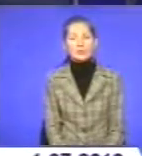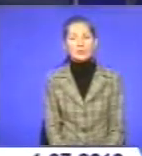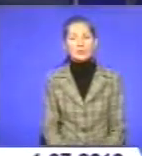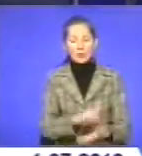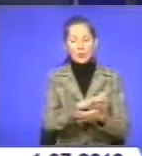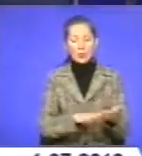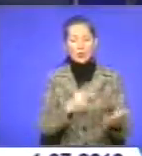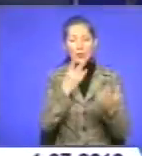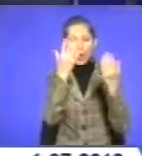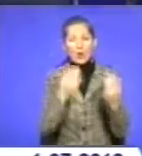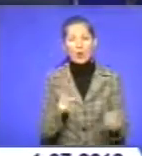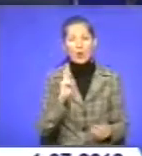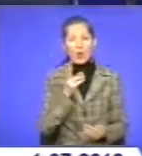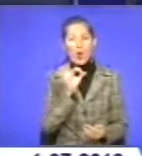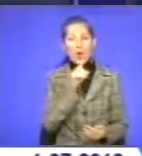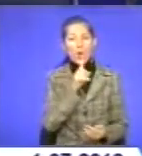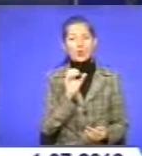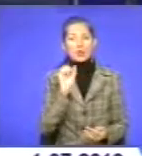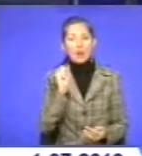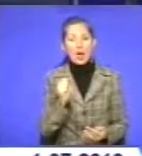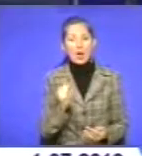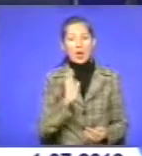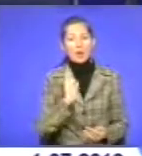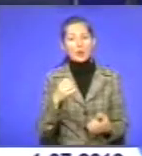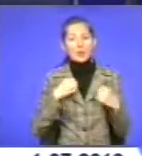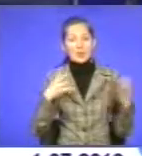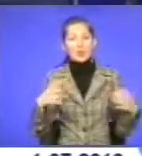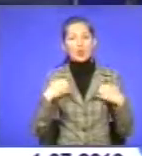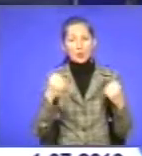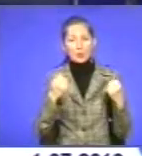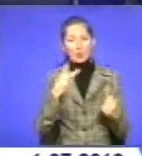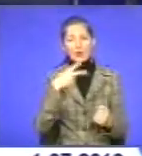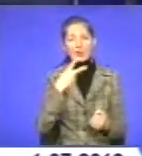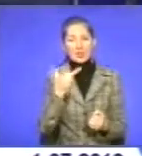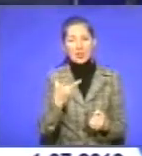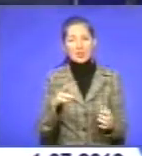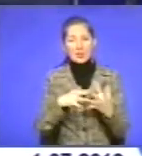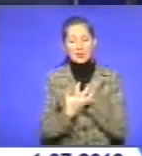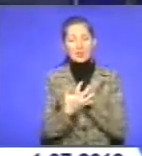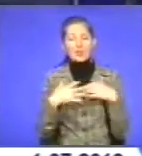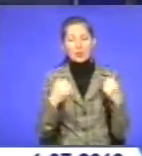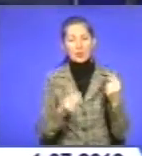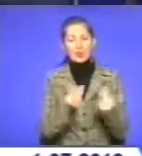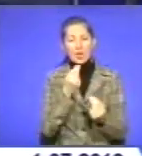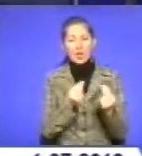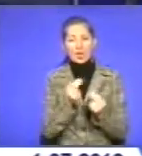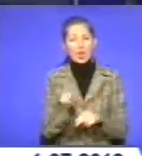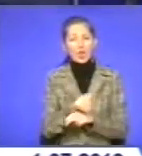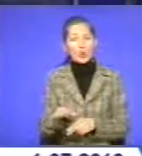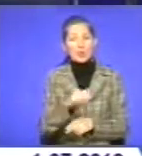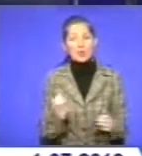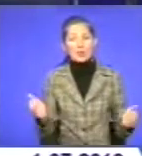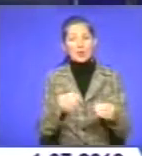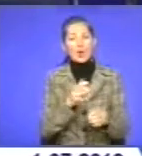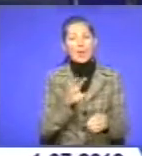Протягом 2 днів у Козові вирувало свято спорту. 23-ті сільські спортивні ігри Тернопільщини зібрали понад 500